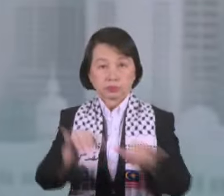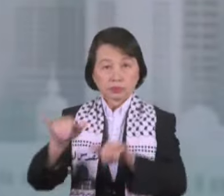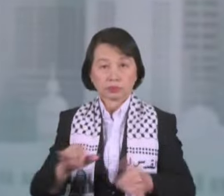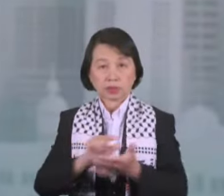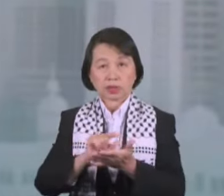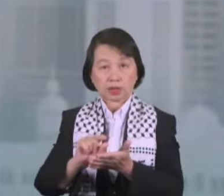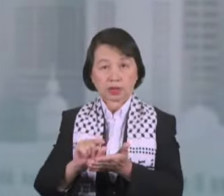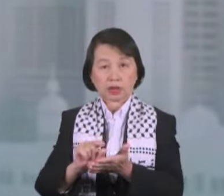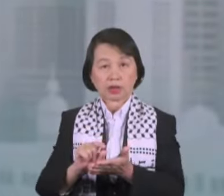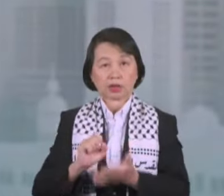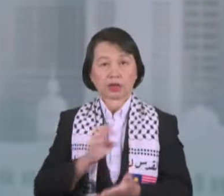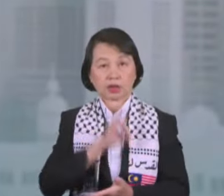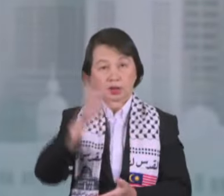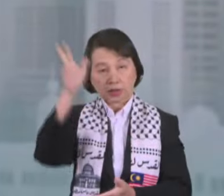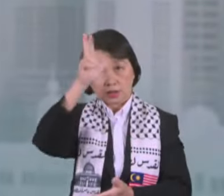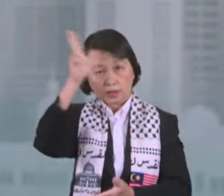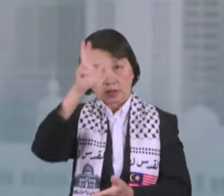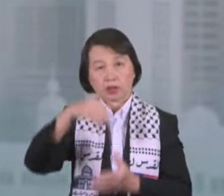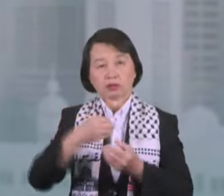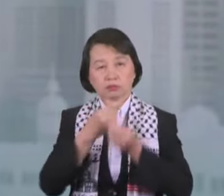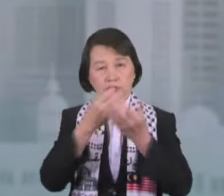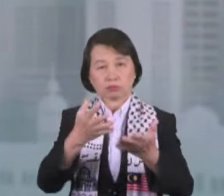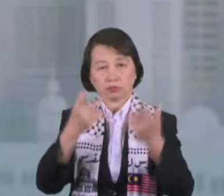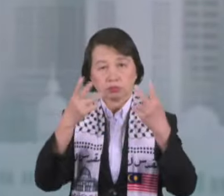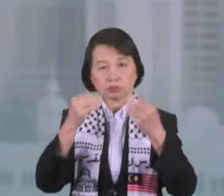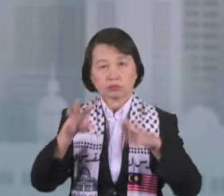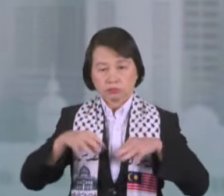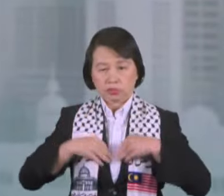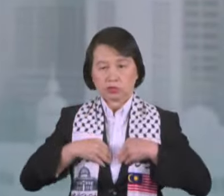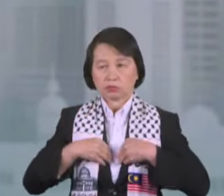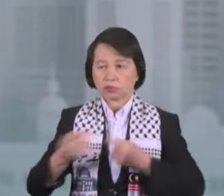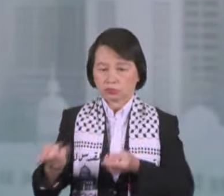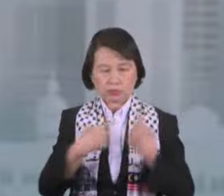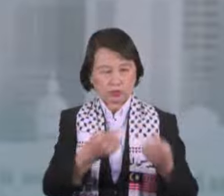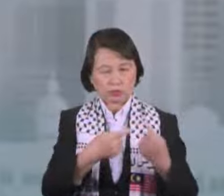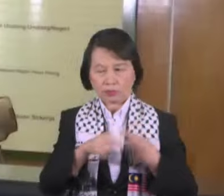Pelarasan gaji penjawat awam yang diumumkan Perdana Menteri terima reaksi positif.